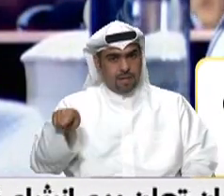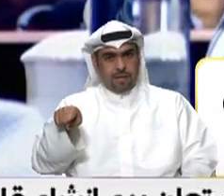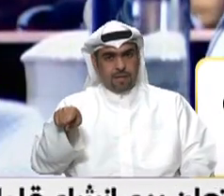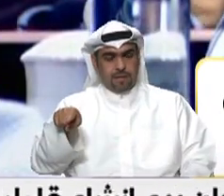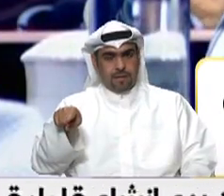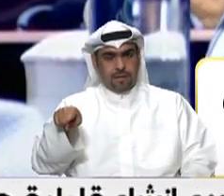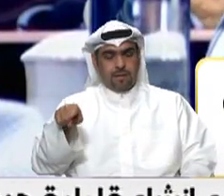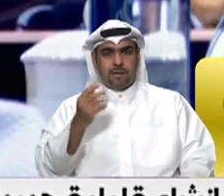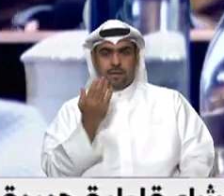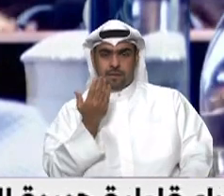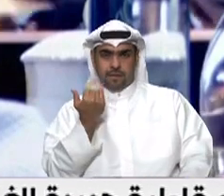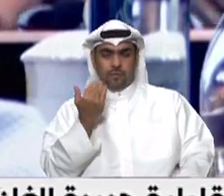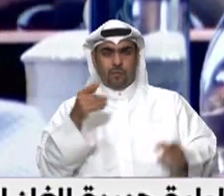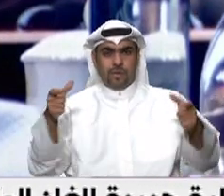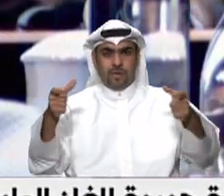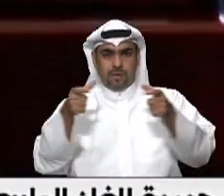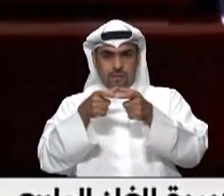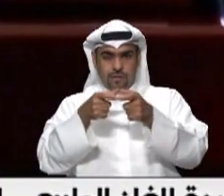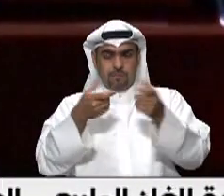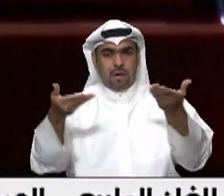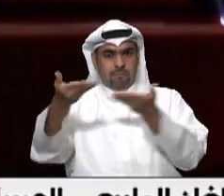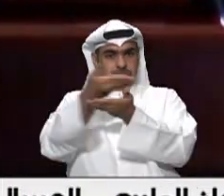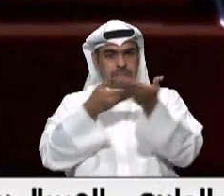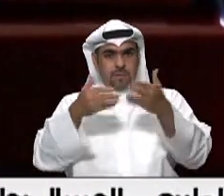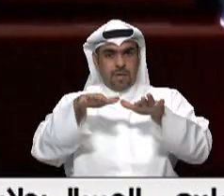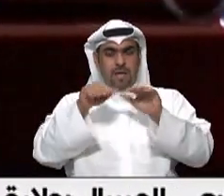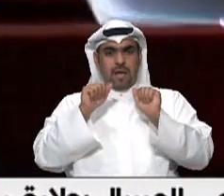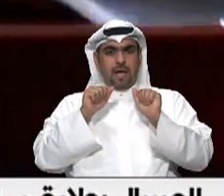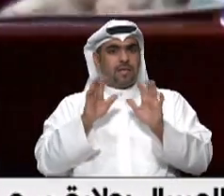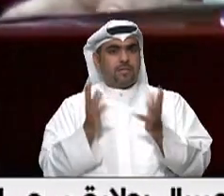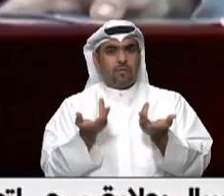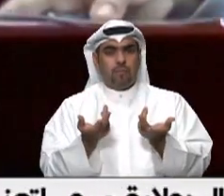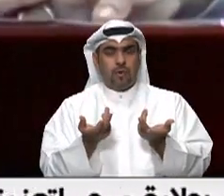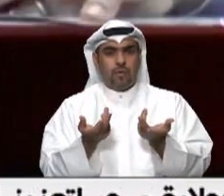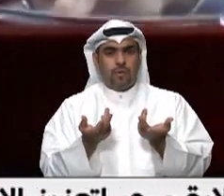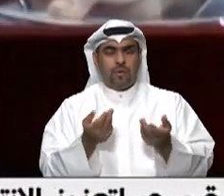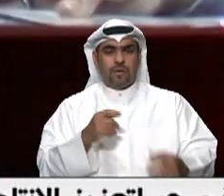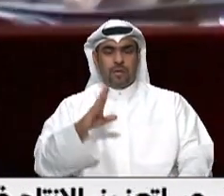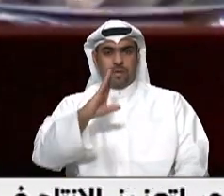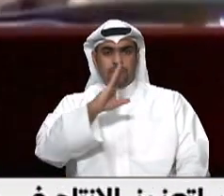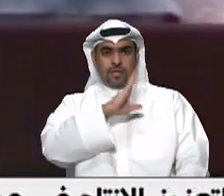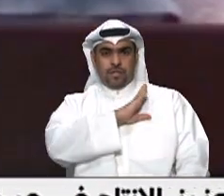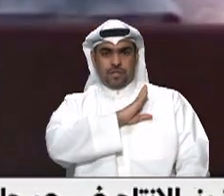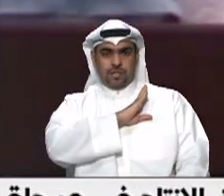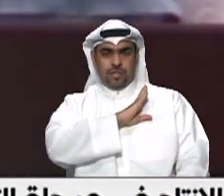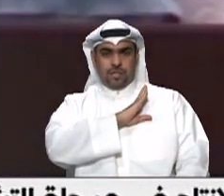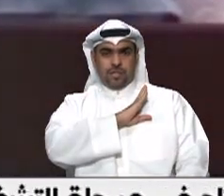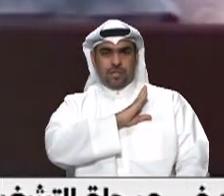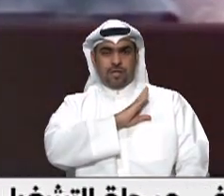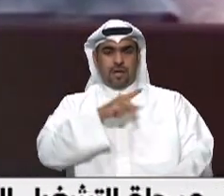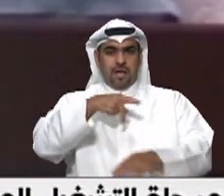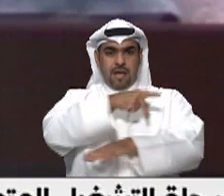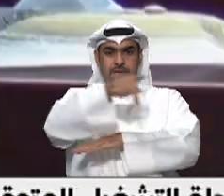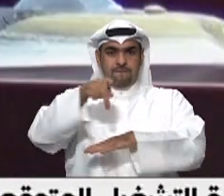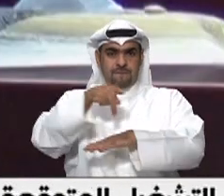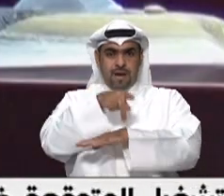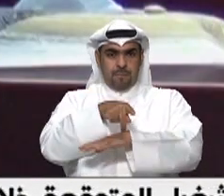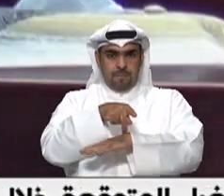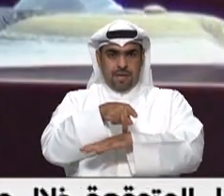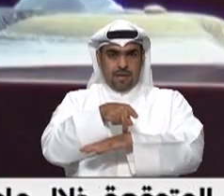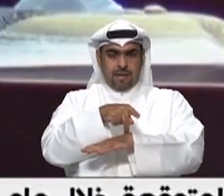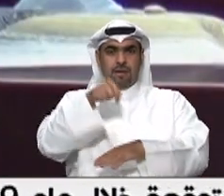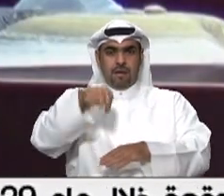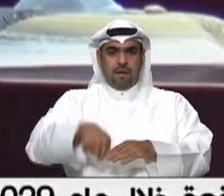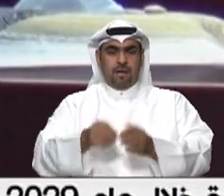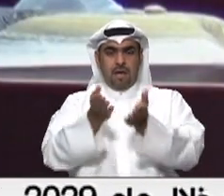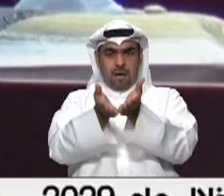ساعات من اكمال مانيلا مهمه اعاده امداد لقواتها في منطقه تطالب